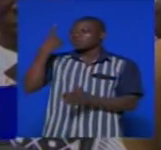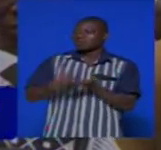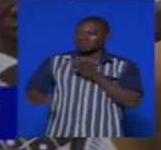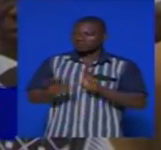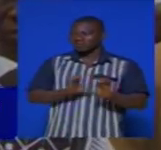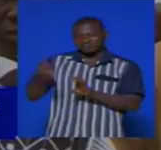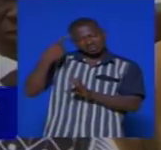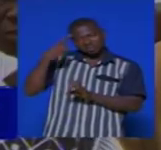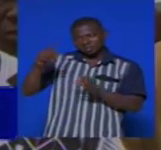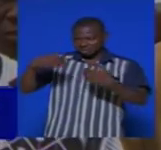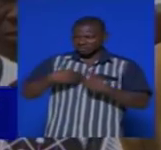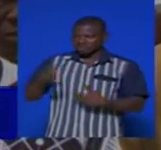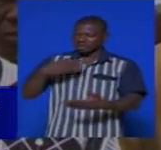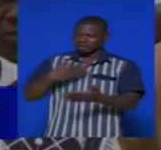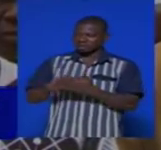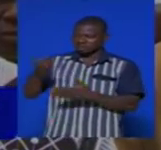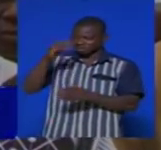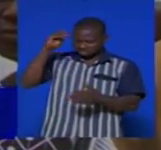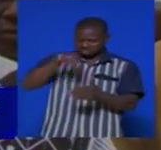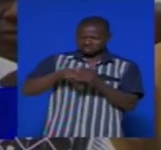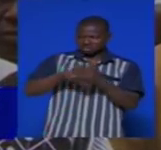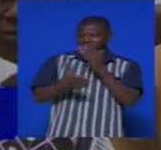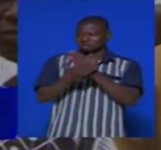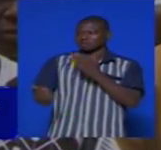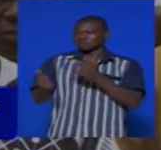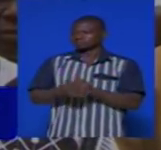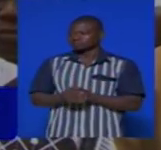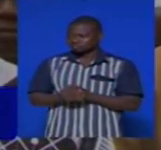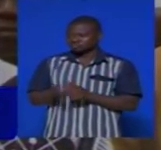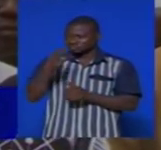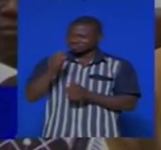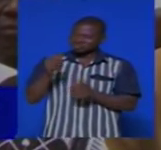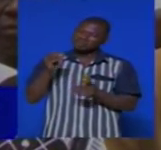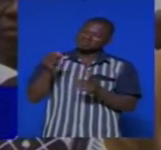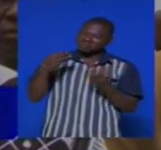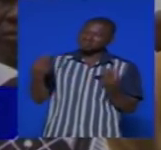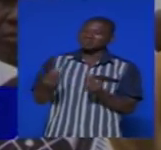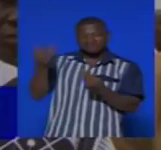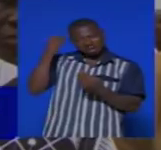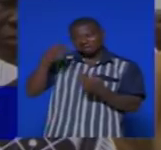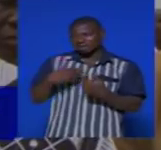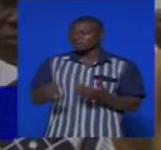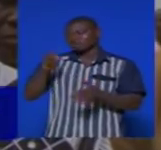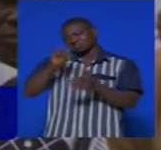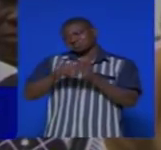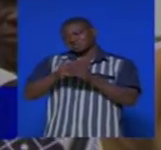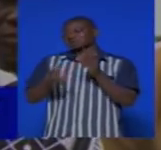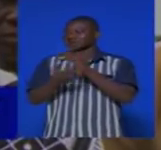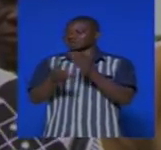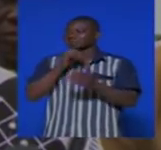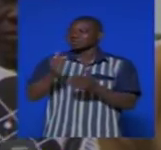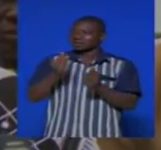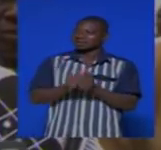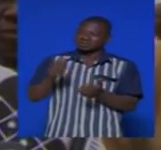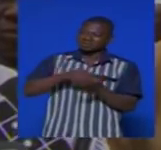parce que nos producteurs souffrent. Soit la campagne arrive et ils n'ont pas les intrants, soit les intrants sont là mais ils ne sont pas de qualité, soit les intrants même sont là où les prix